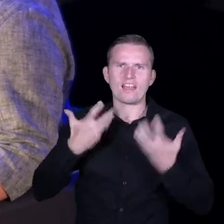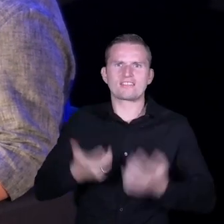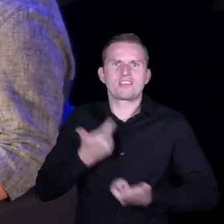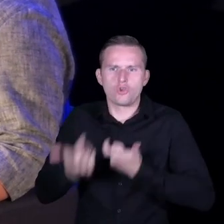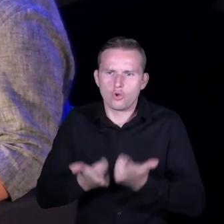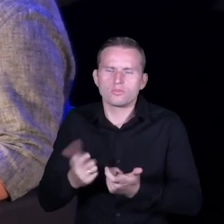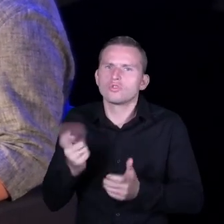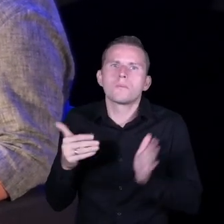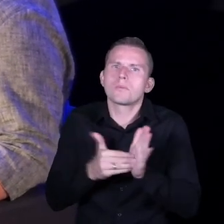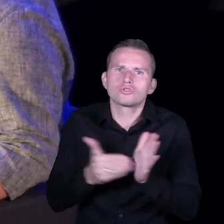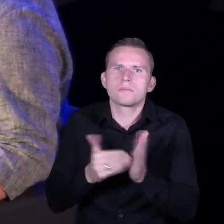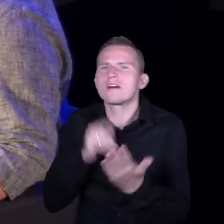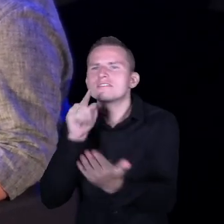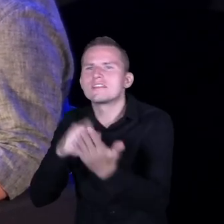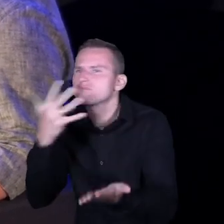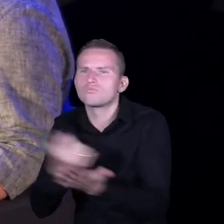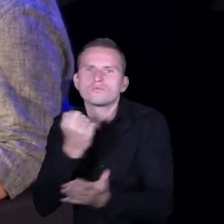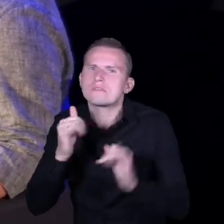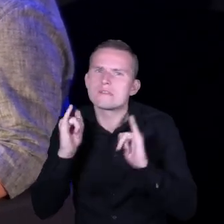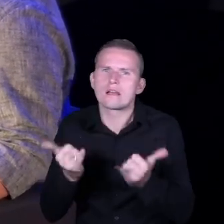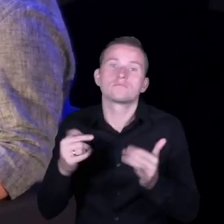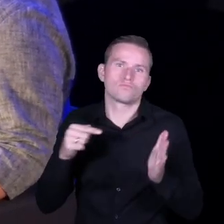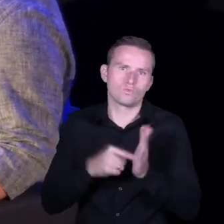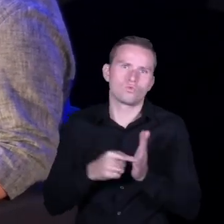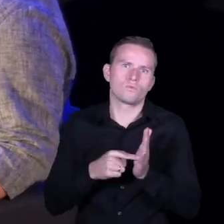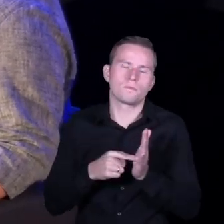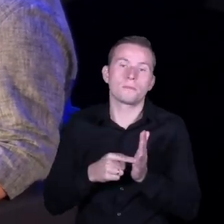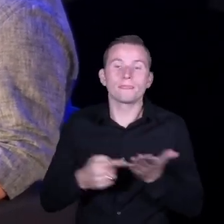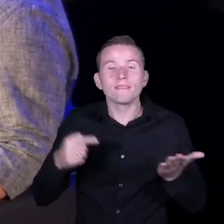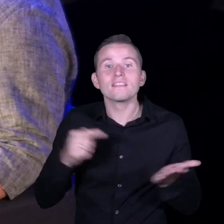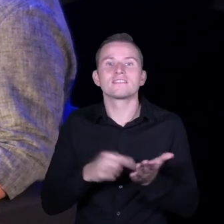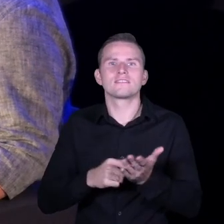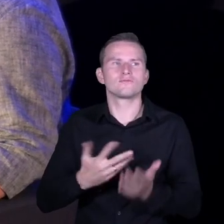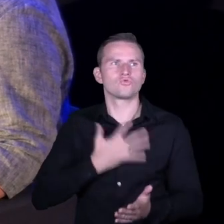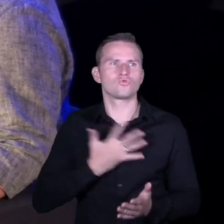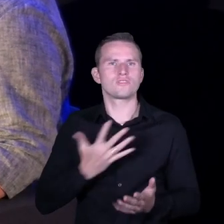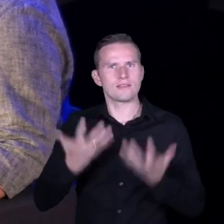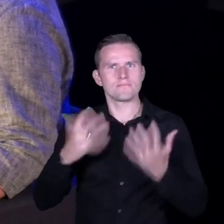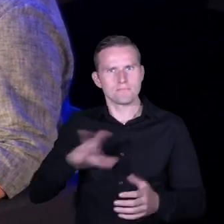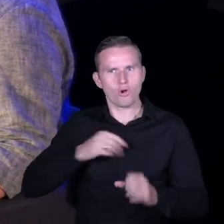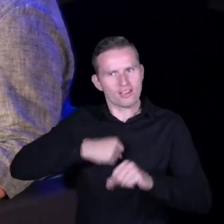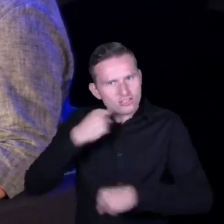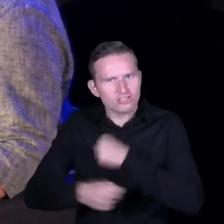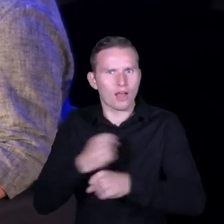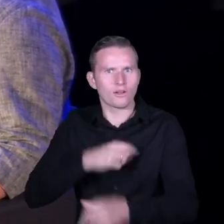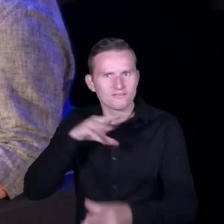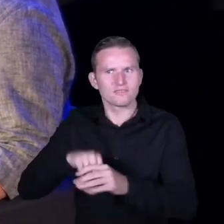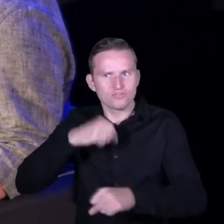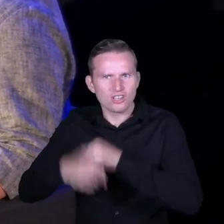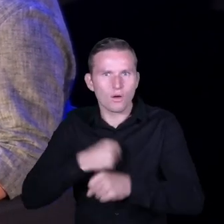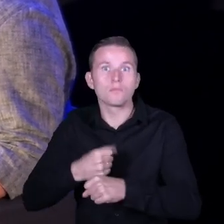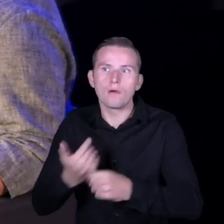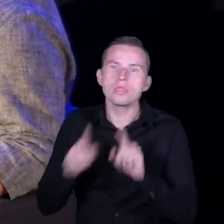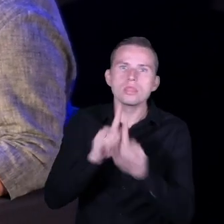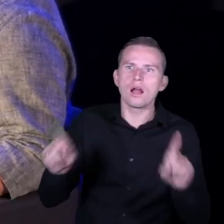potrzebujesz do tego, żeby to osiągnąć? Więc przesunięcie też tej wagi poczucia sprawczości dało nauczycielom